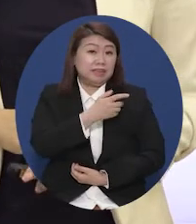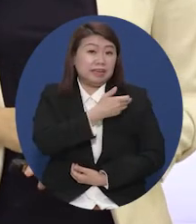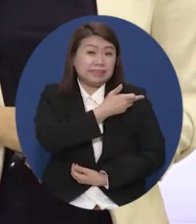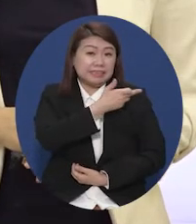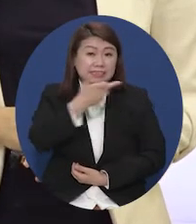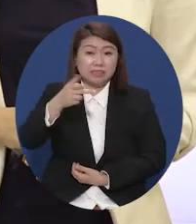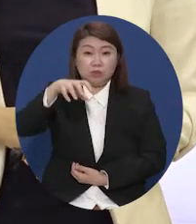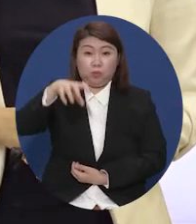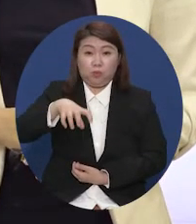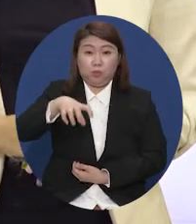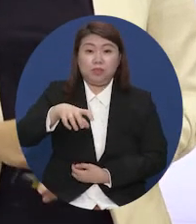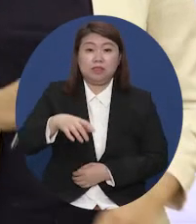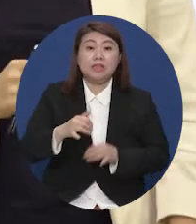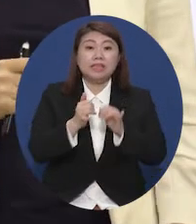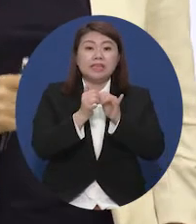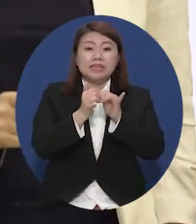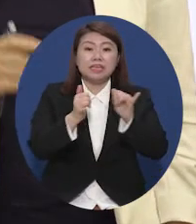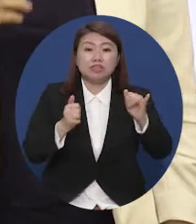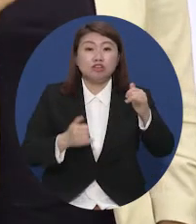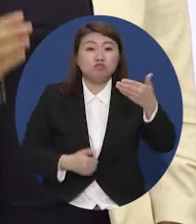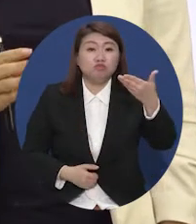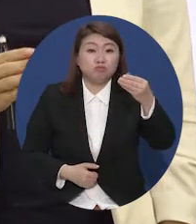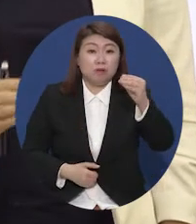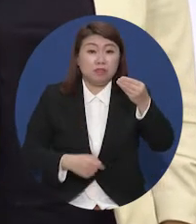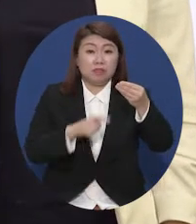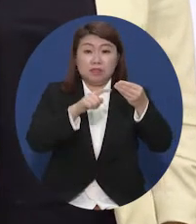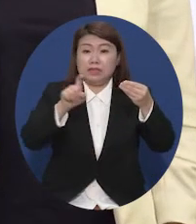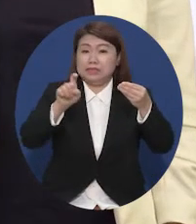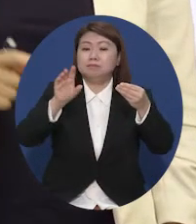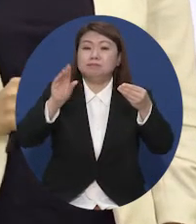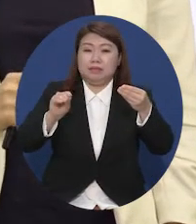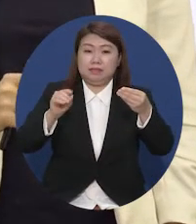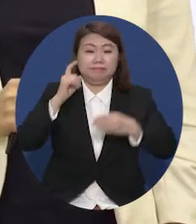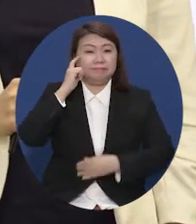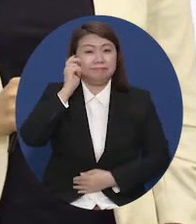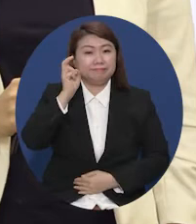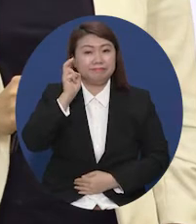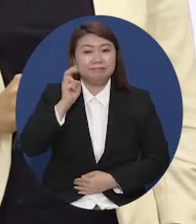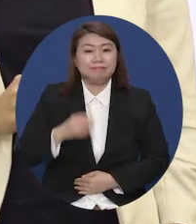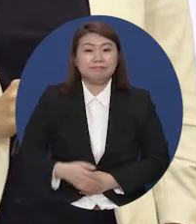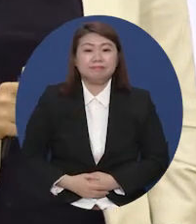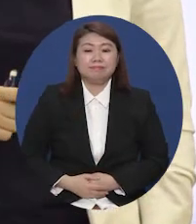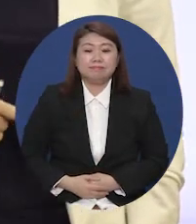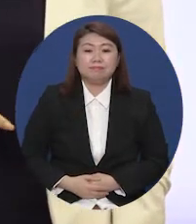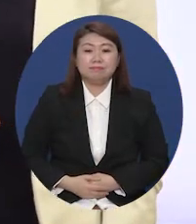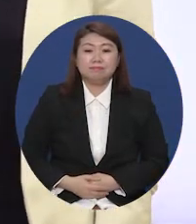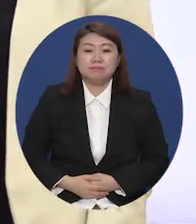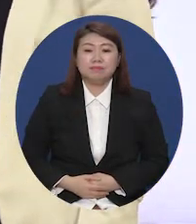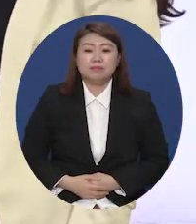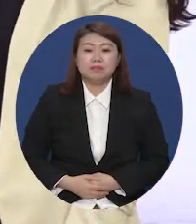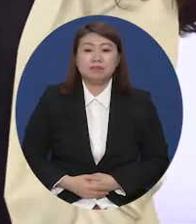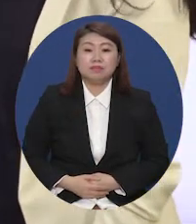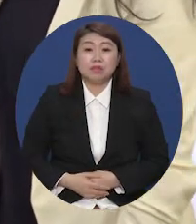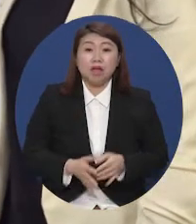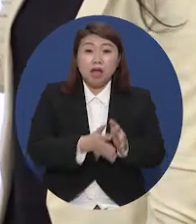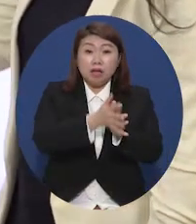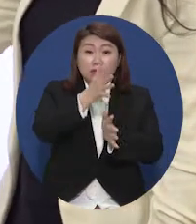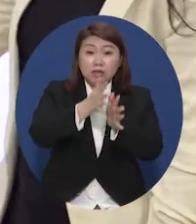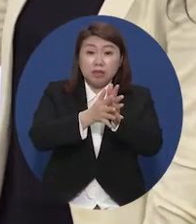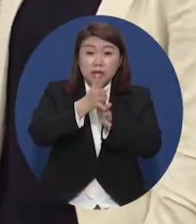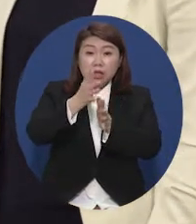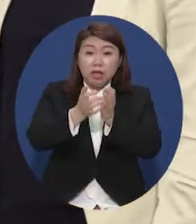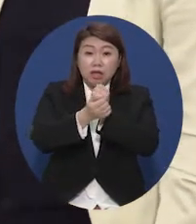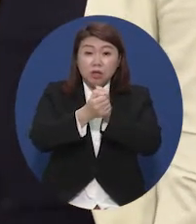규모의 도시였을 것으로 알려져 있는데요 인구가 9만에서 10만이었을 것으로 추정하고 있습니다 띠깔은요